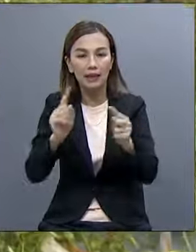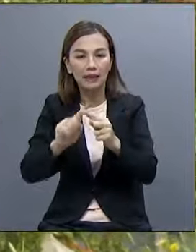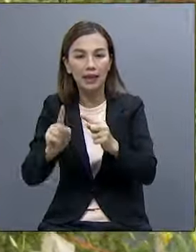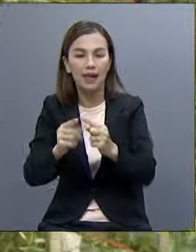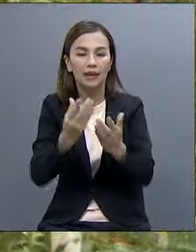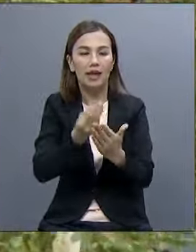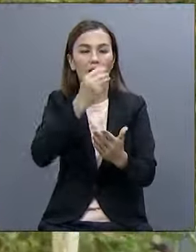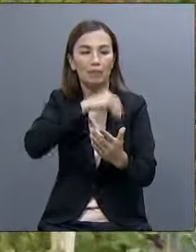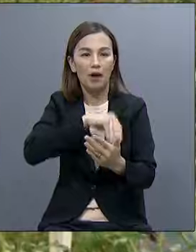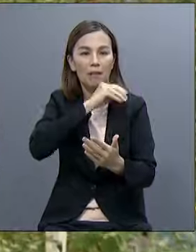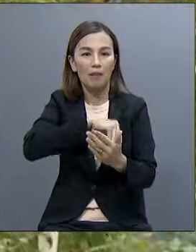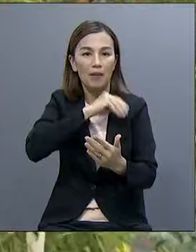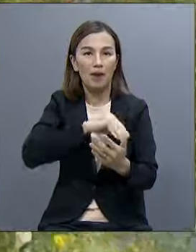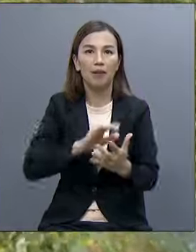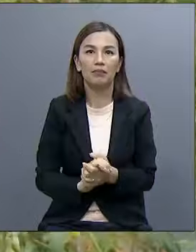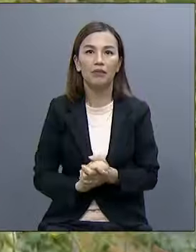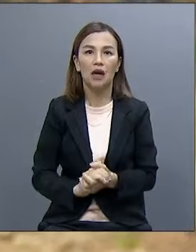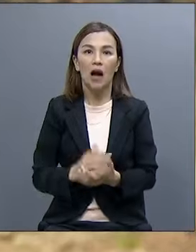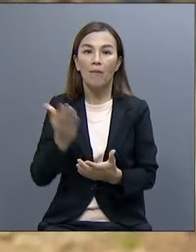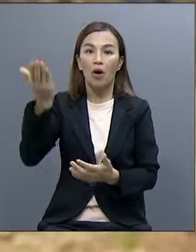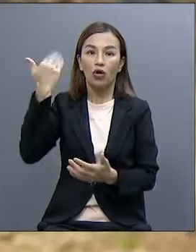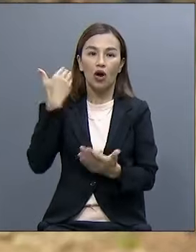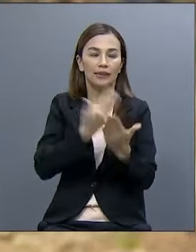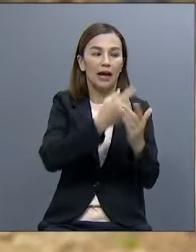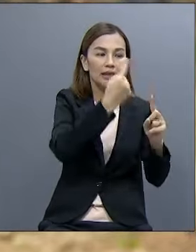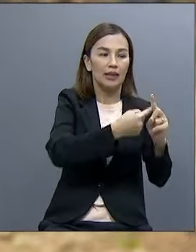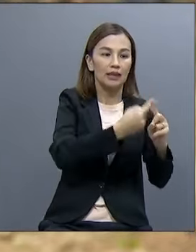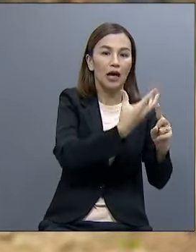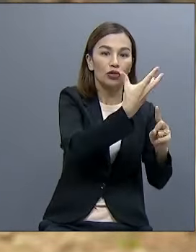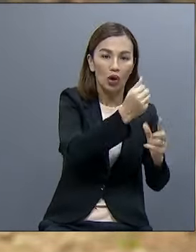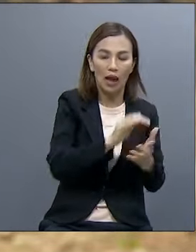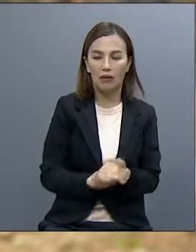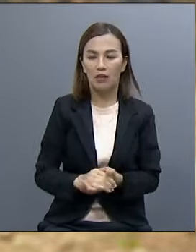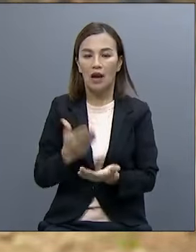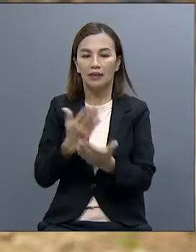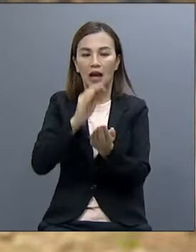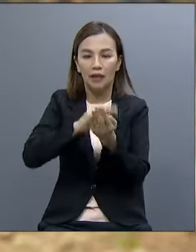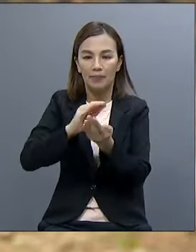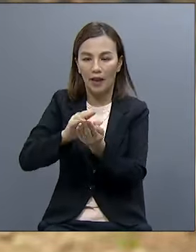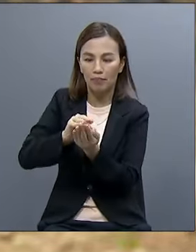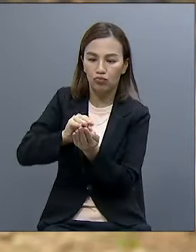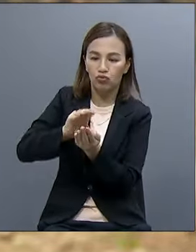ได้บางเดือนมากกว่าเงินเดือนที่เราเคยได้รับก็คือภูมิใจที่สามารถเลี้ยงครอบครัว